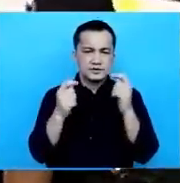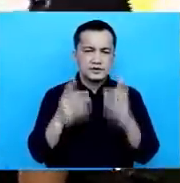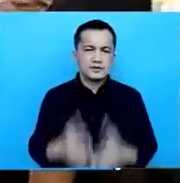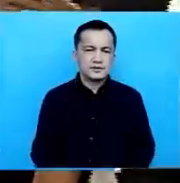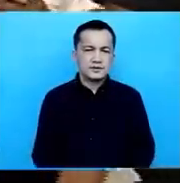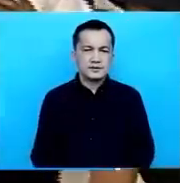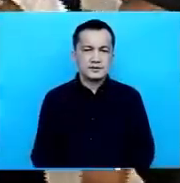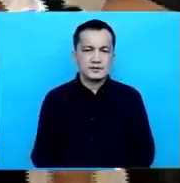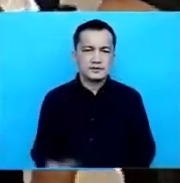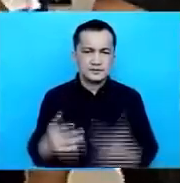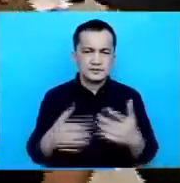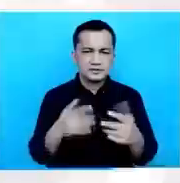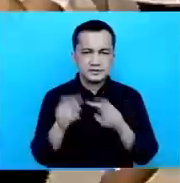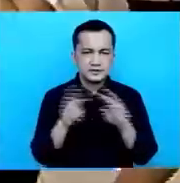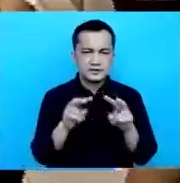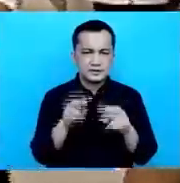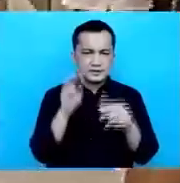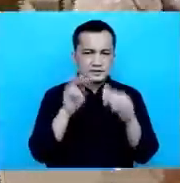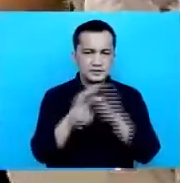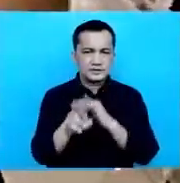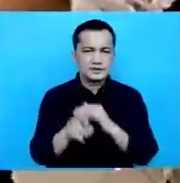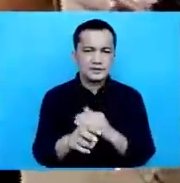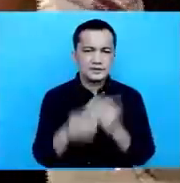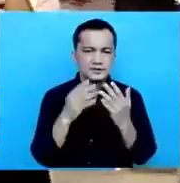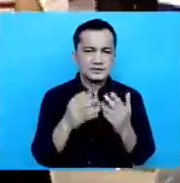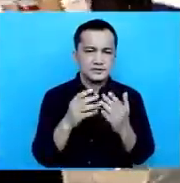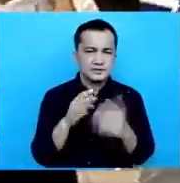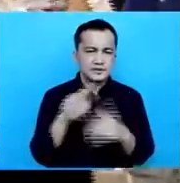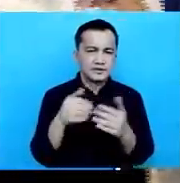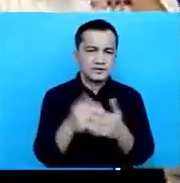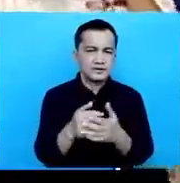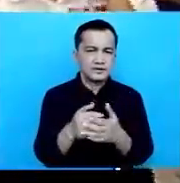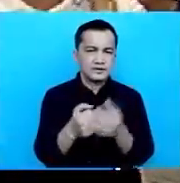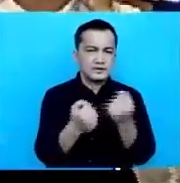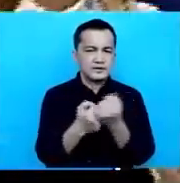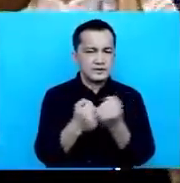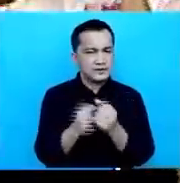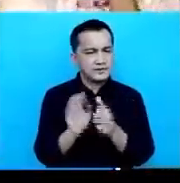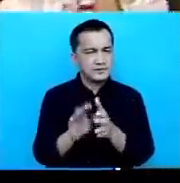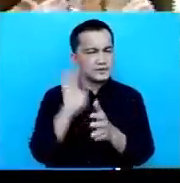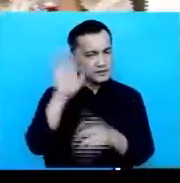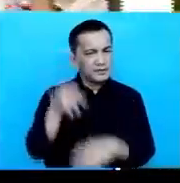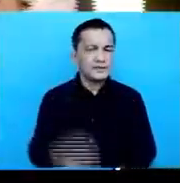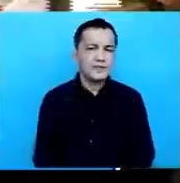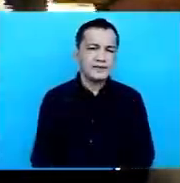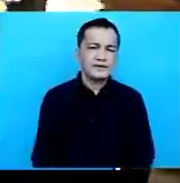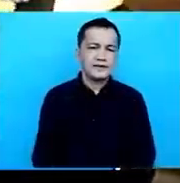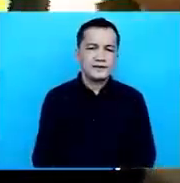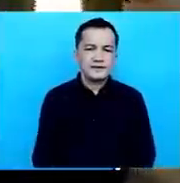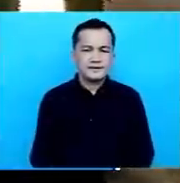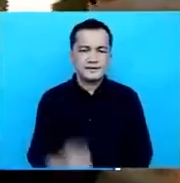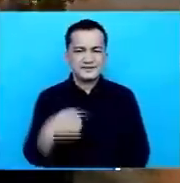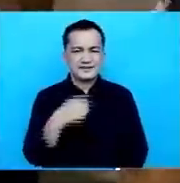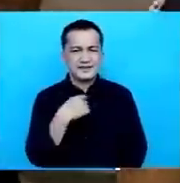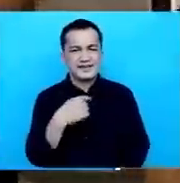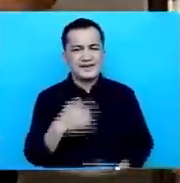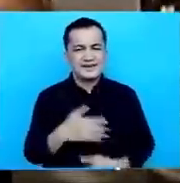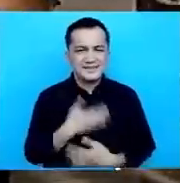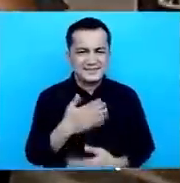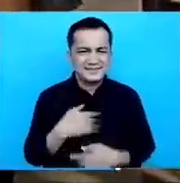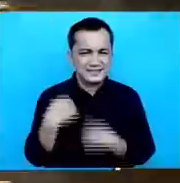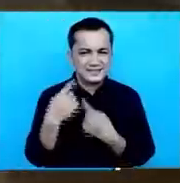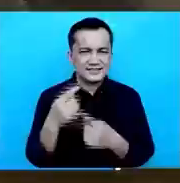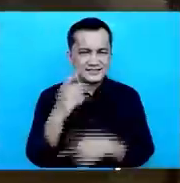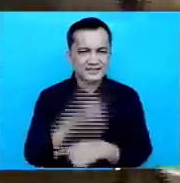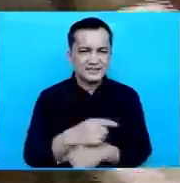see everybody. I'm looking forward to it. Thank you for all the support you do for basketball. I'm sure we're gonna have a lot of fun these days. I'm very happy to